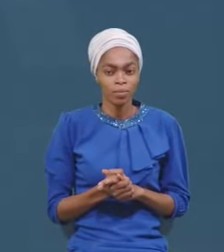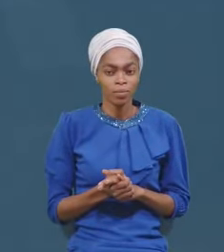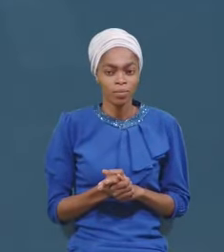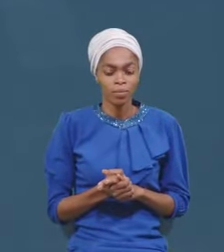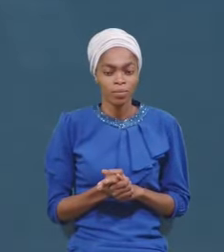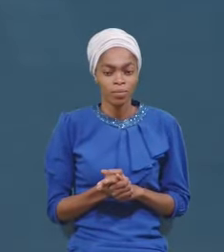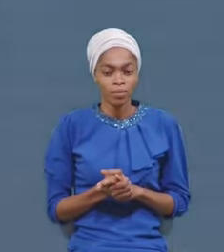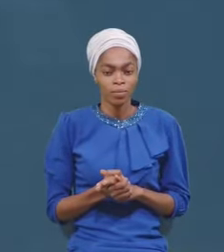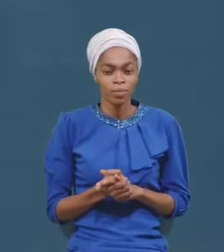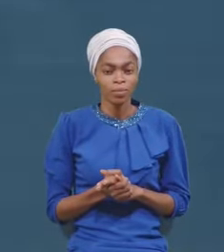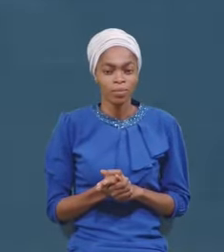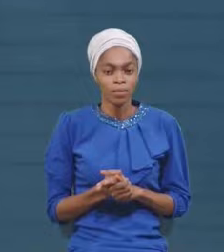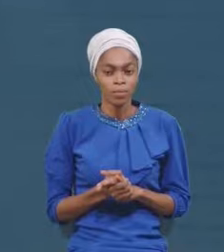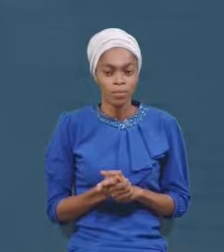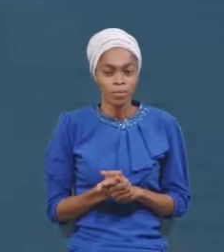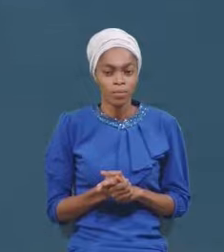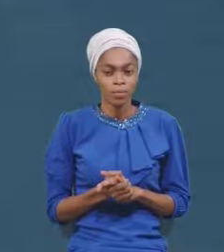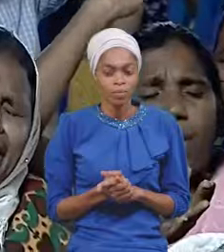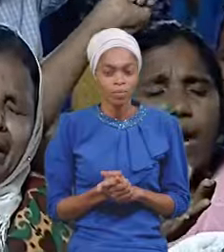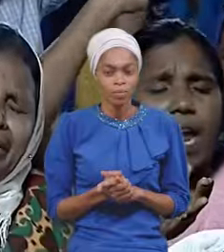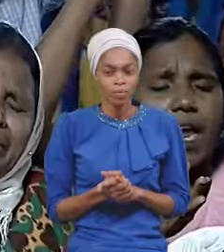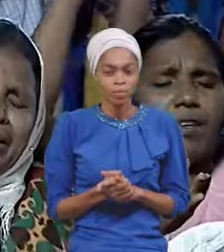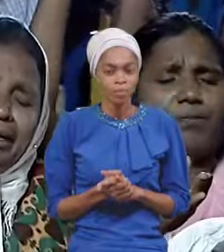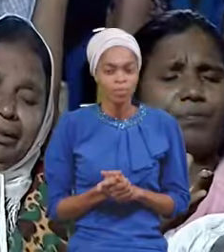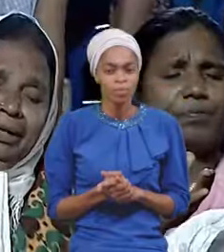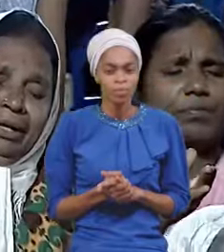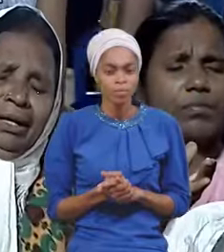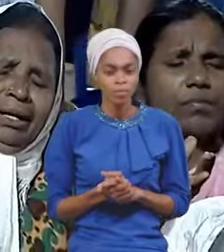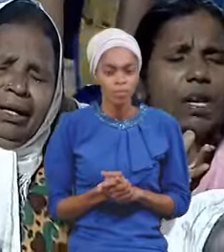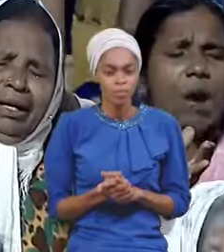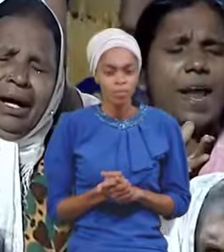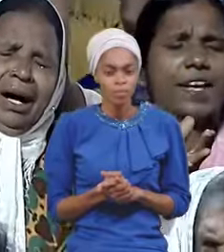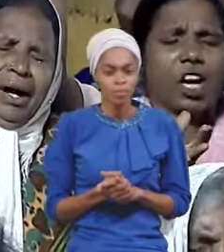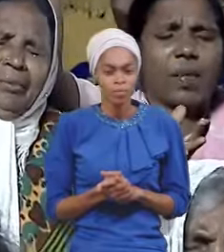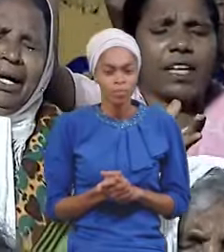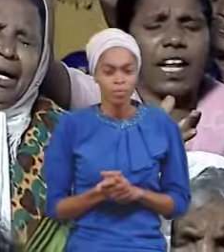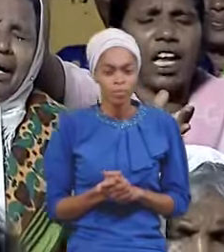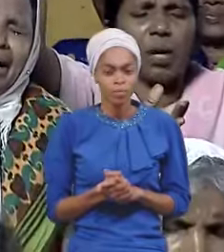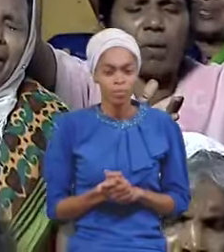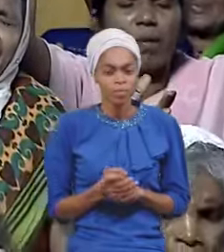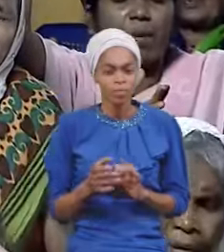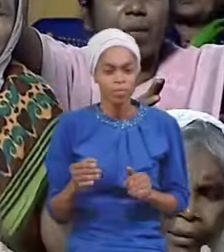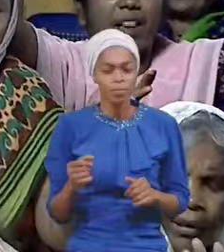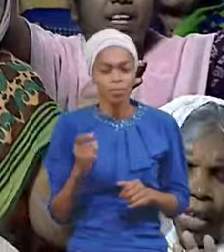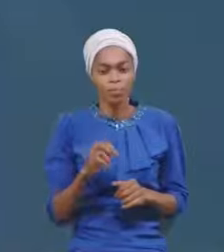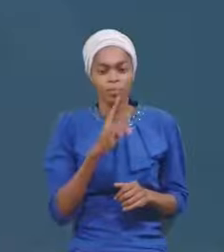ensure that the people that are yielding to Christ now,